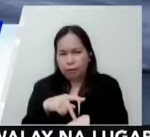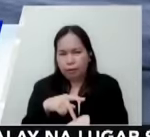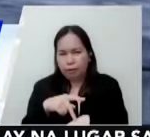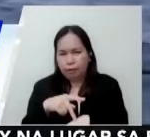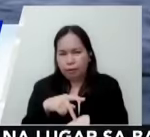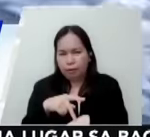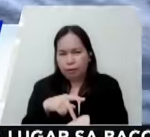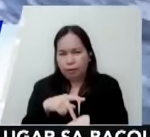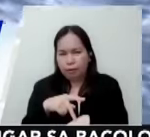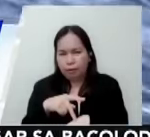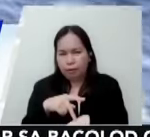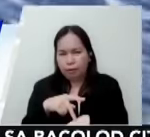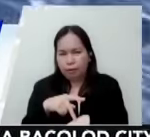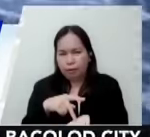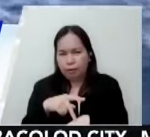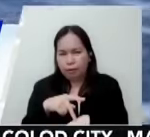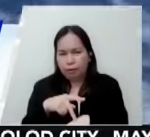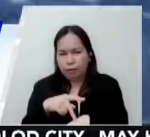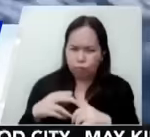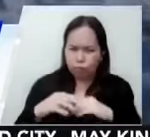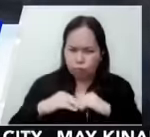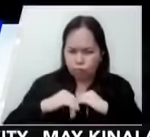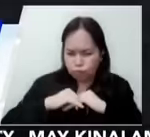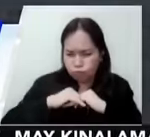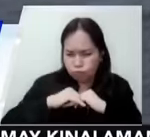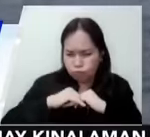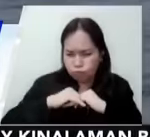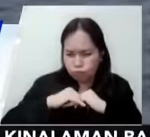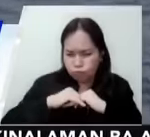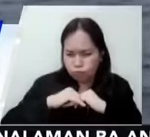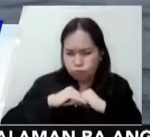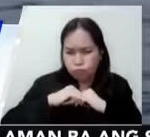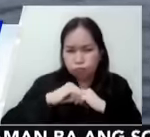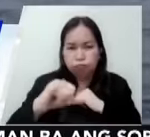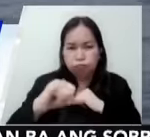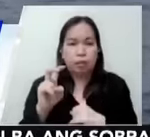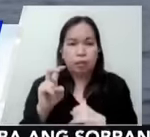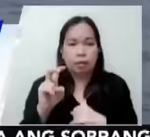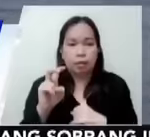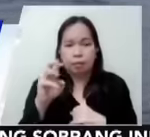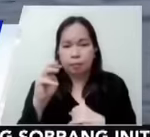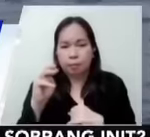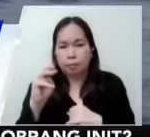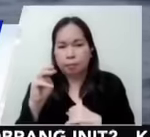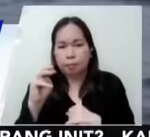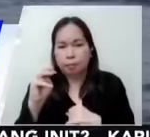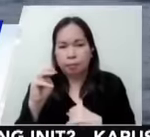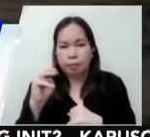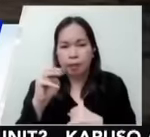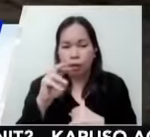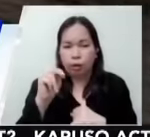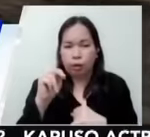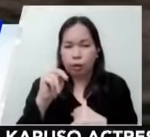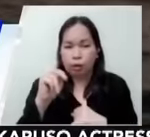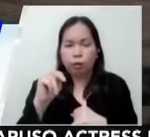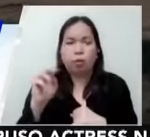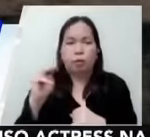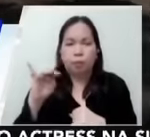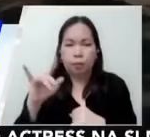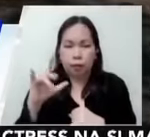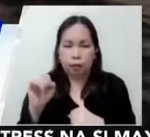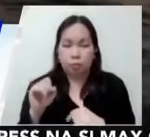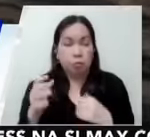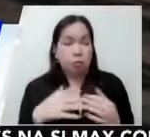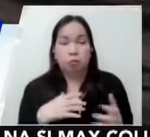200 nautical mile exclusive economic zone ng Pilipinas. Yan ay kahit inaangkin din ng China ang bahagi nito at pinamumugaran